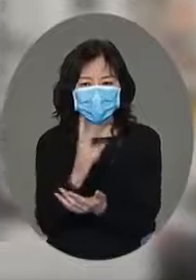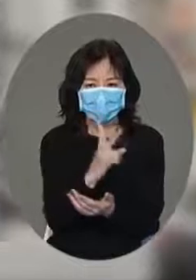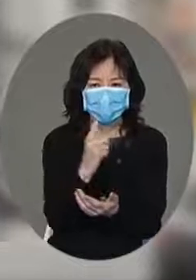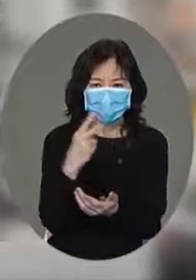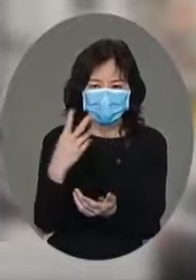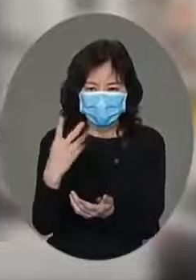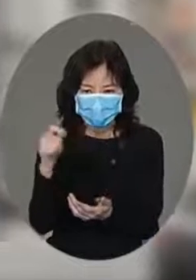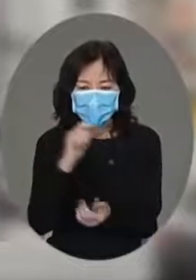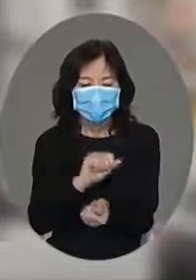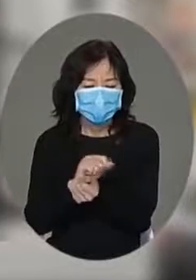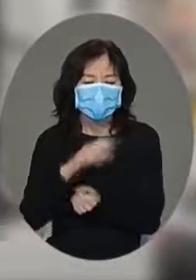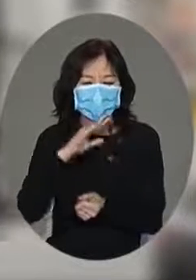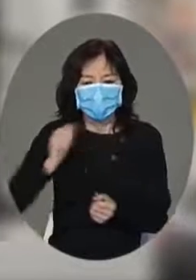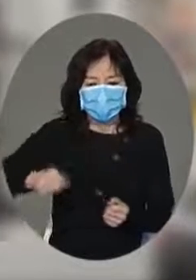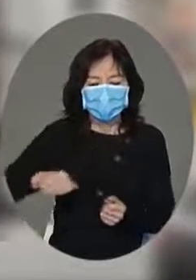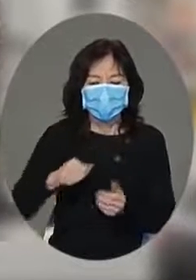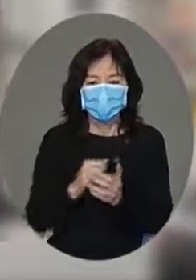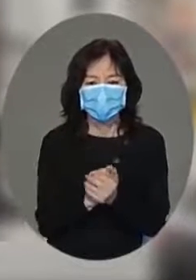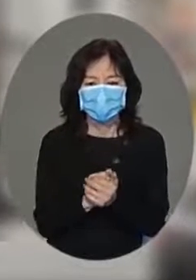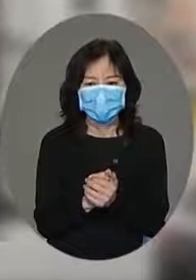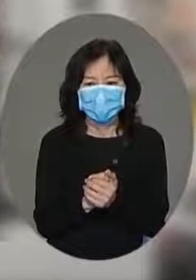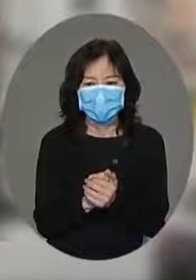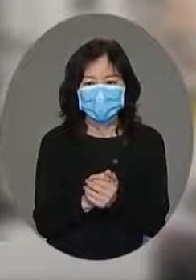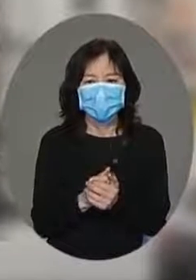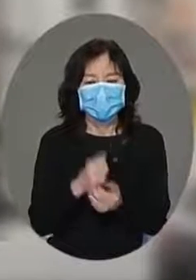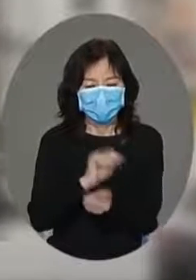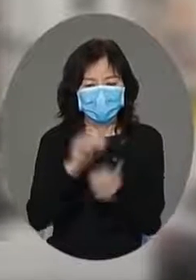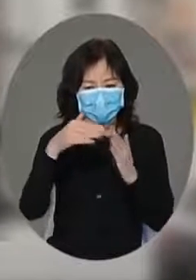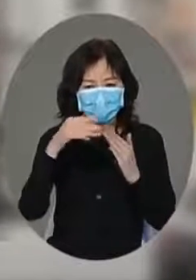還押候審人士。懲教署解釋，因為反